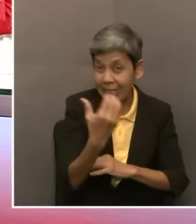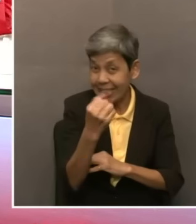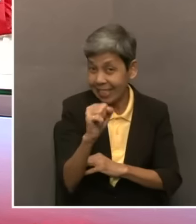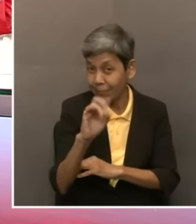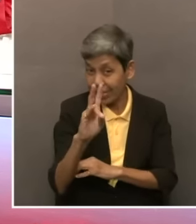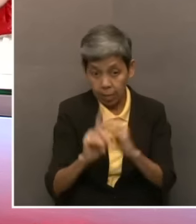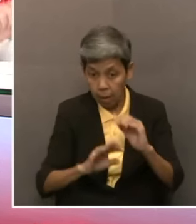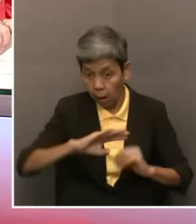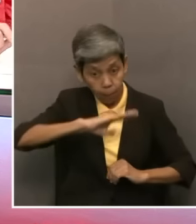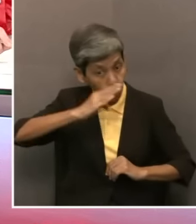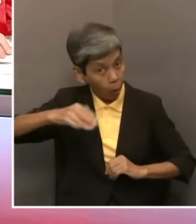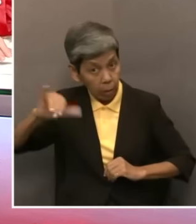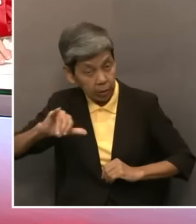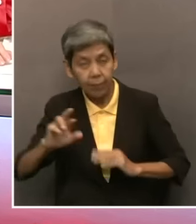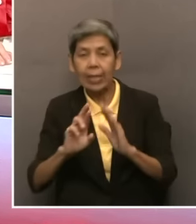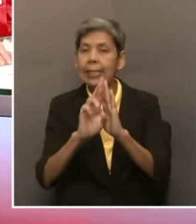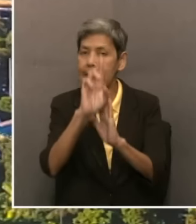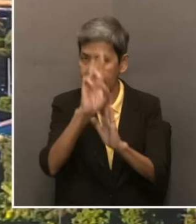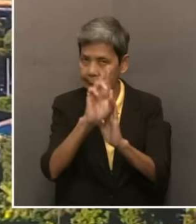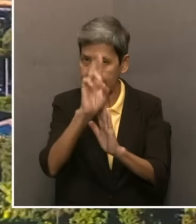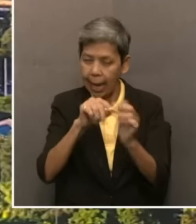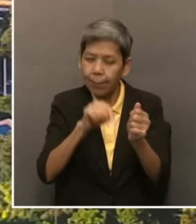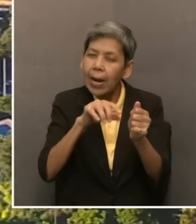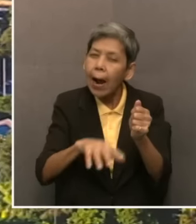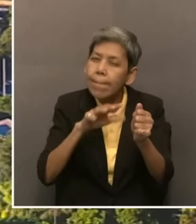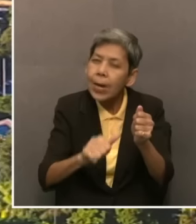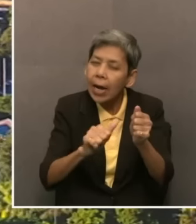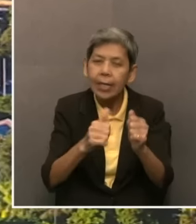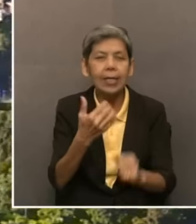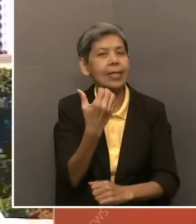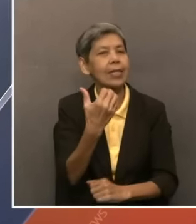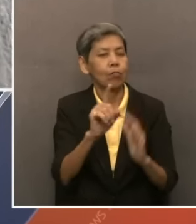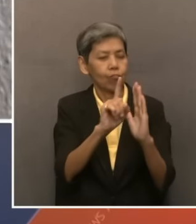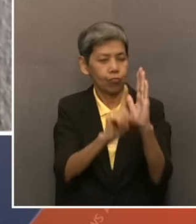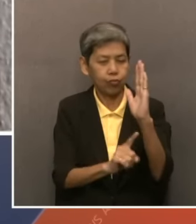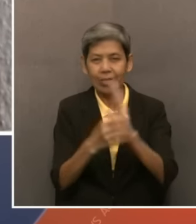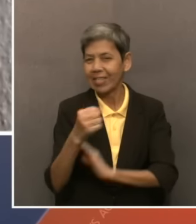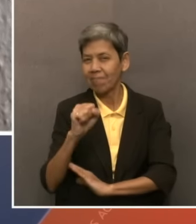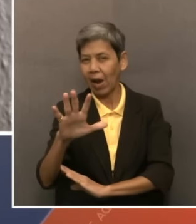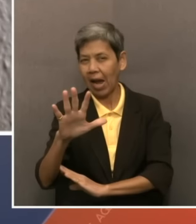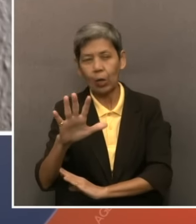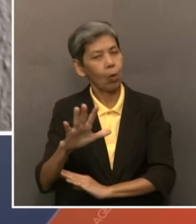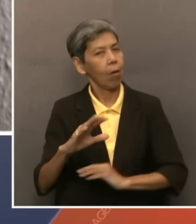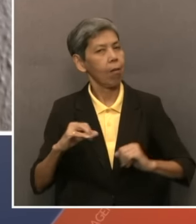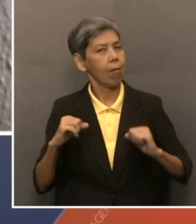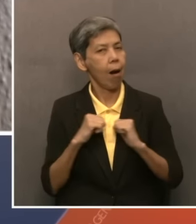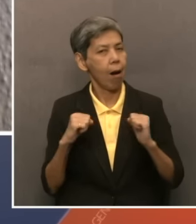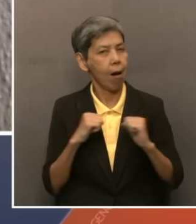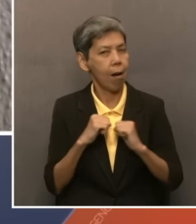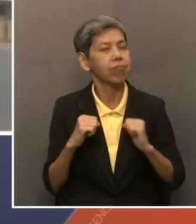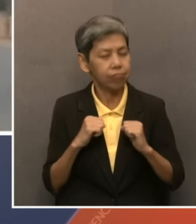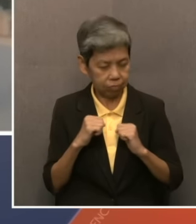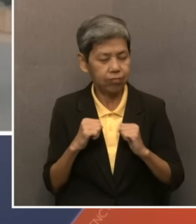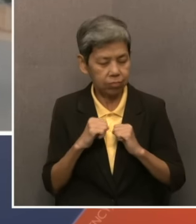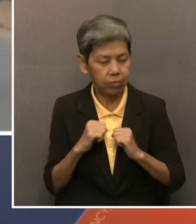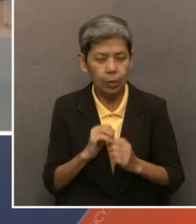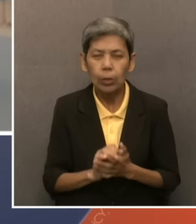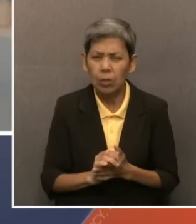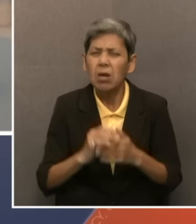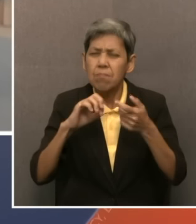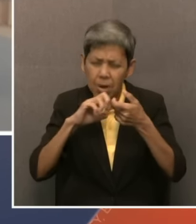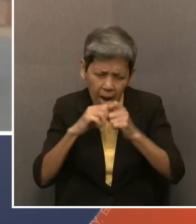อยเลยนะ ส่วนที่เชียงรายค่ะในตัวเมืองเนี่ยอุณหภูมิก็15องศาเซลเซียสถือว่าหนาวที่สุดในรอบปีนะคะแต่ก็สร้างผลกระทบเ